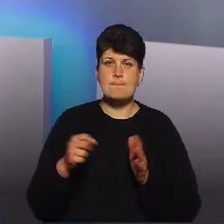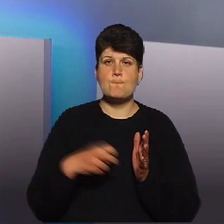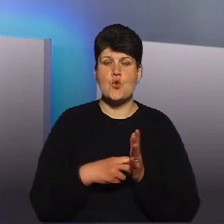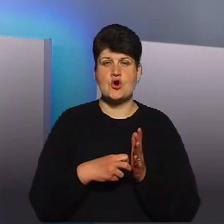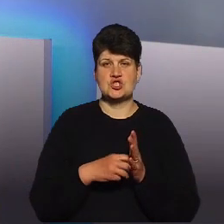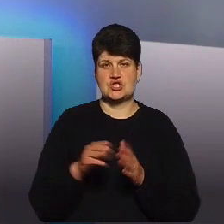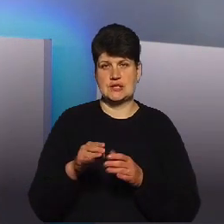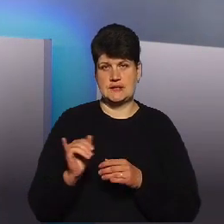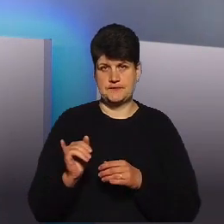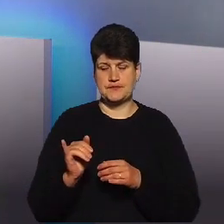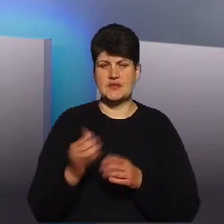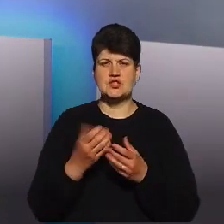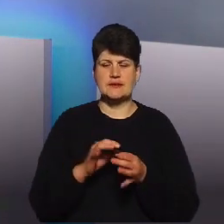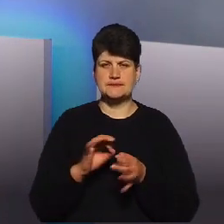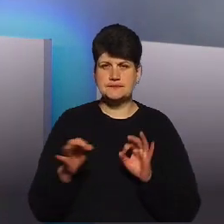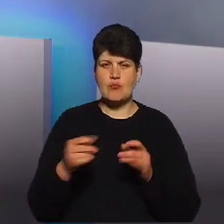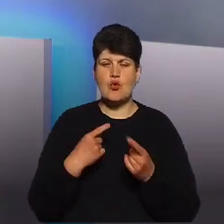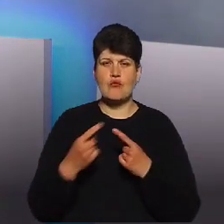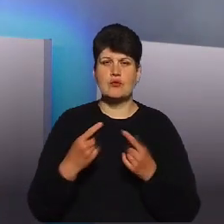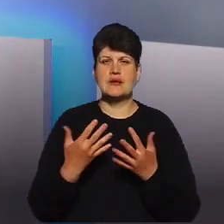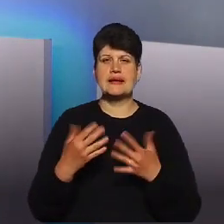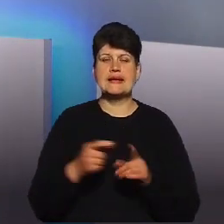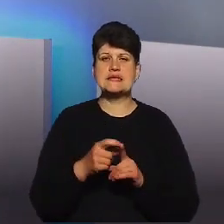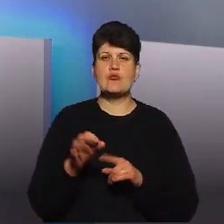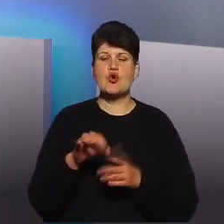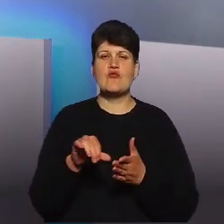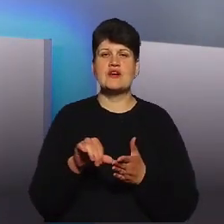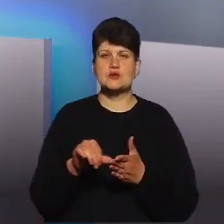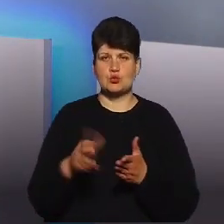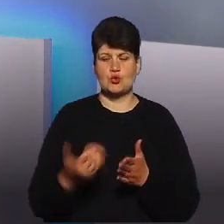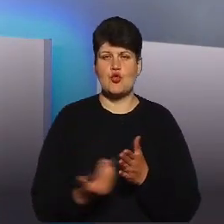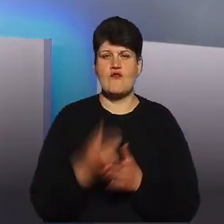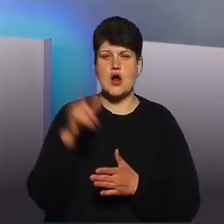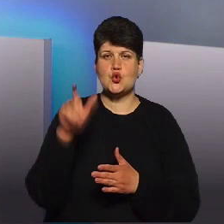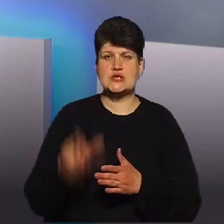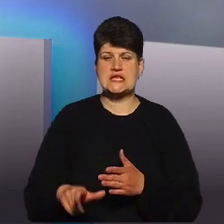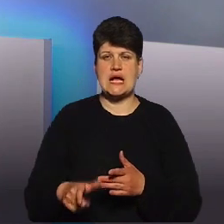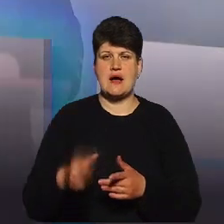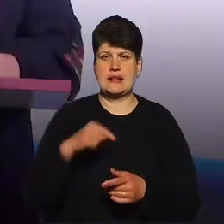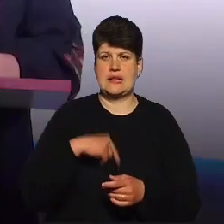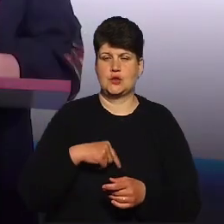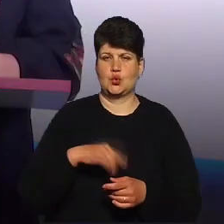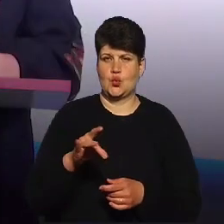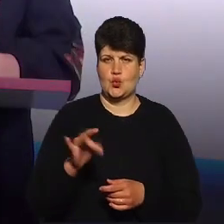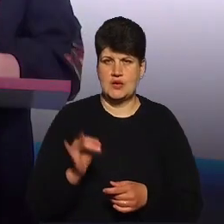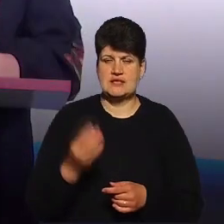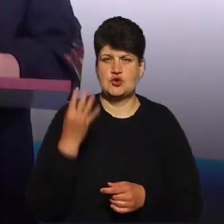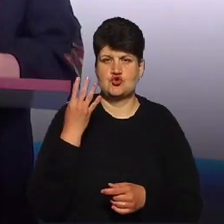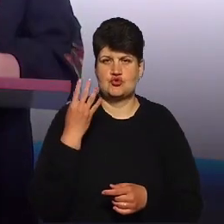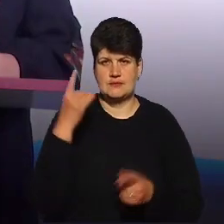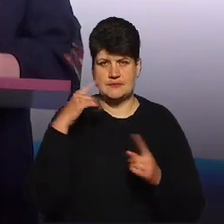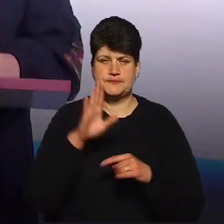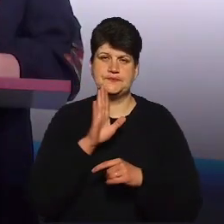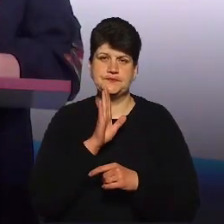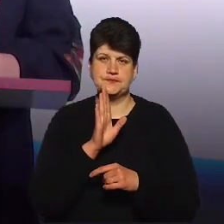Якщо ще про кілька слів про виставку «Нова людська натура», так? Це чотири мисткині. Так. Світлана Грановська, Наталія Федорошин,